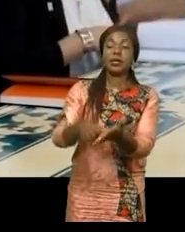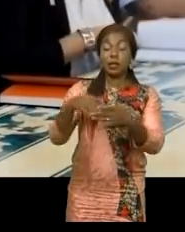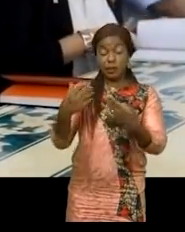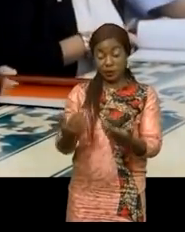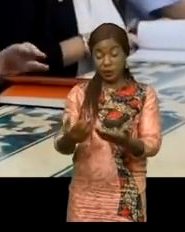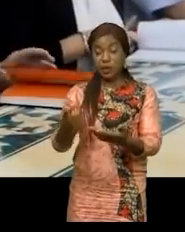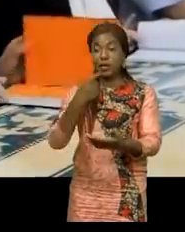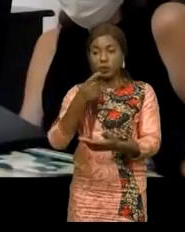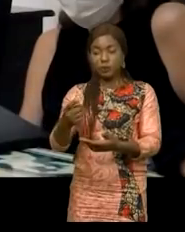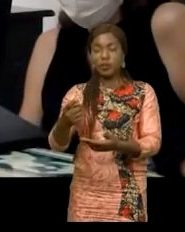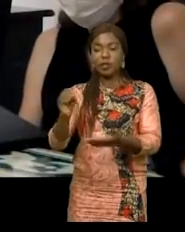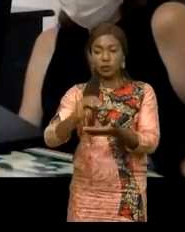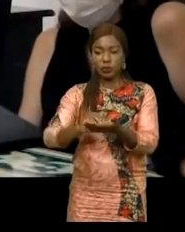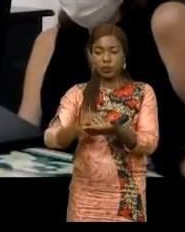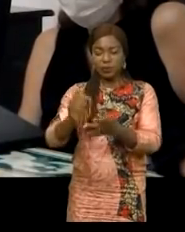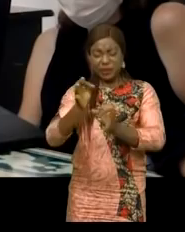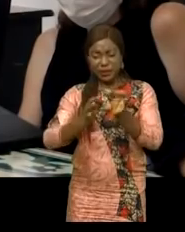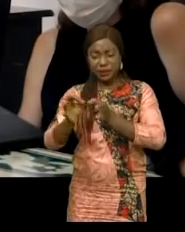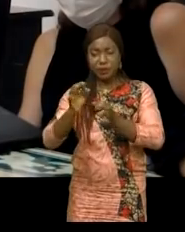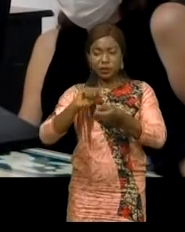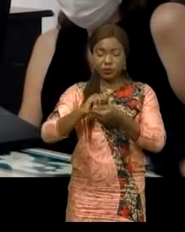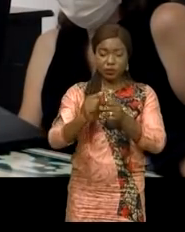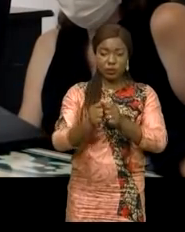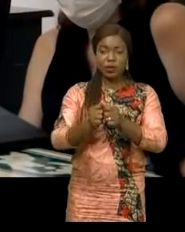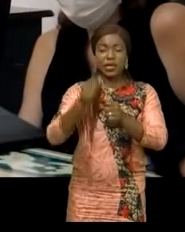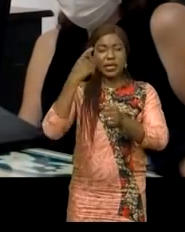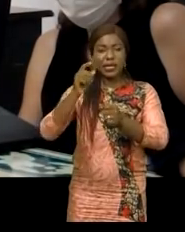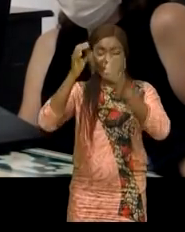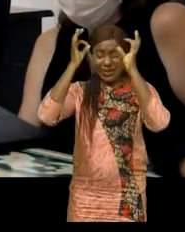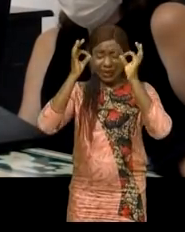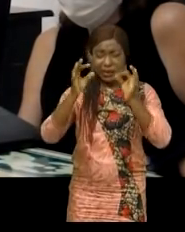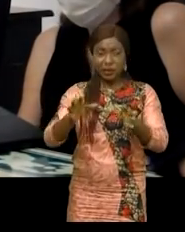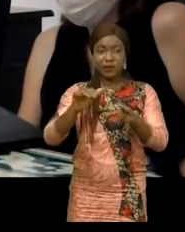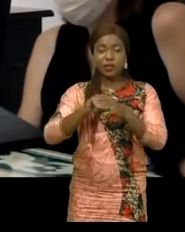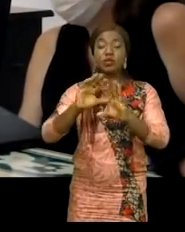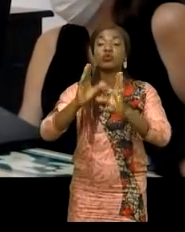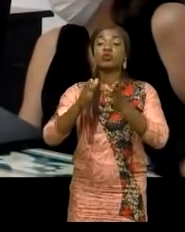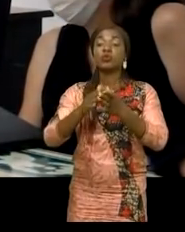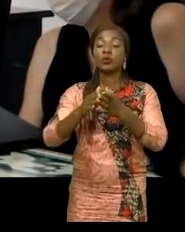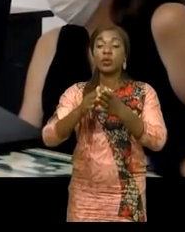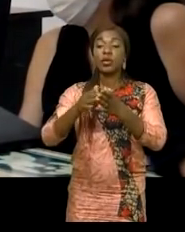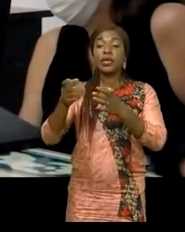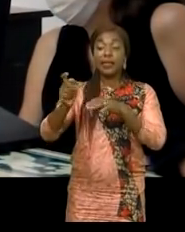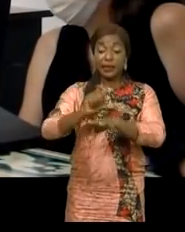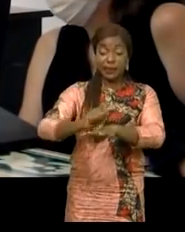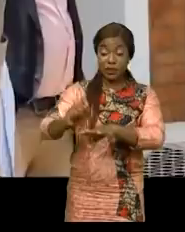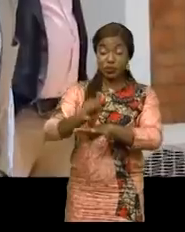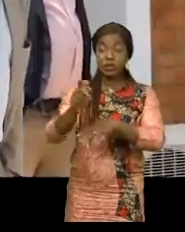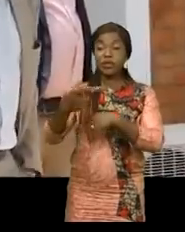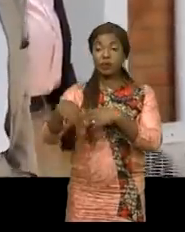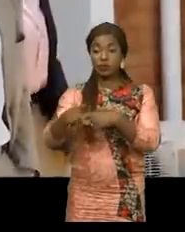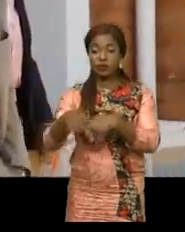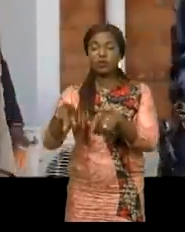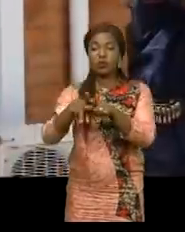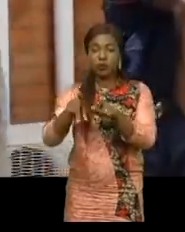et diego jours il a brossé la situation humanitaire et qui reste catastrophique dans tous les territoires de la province il espère cependant que